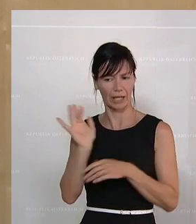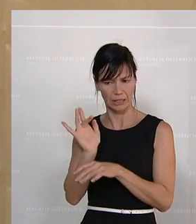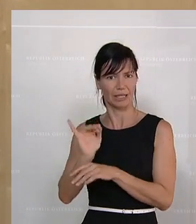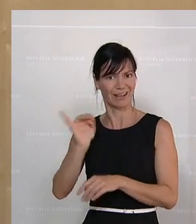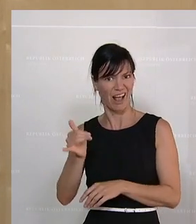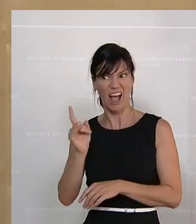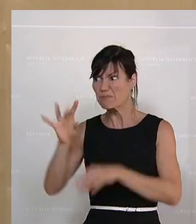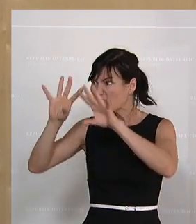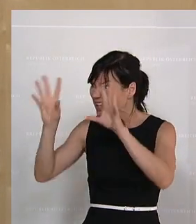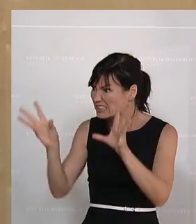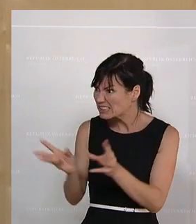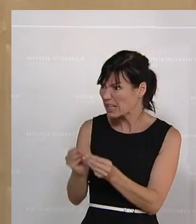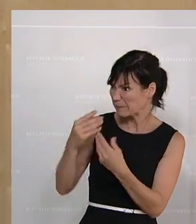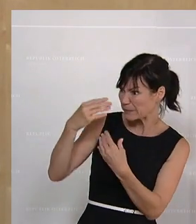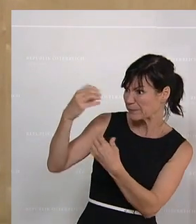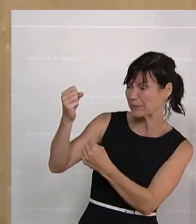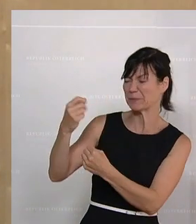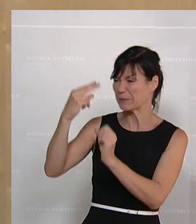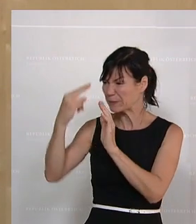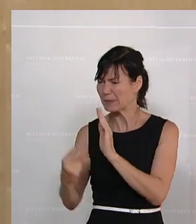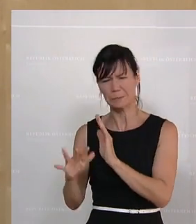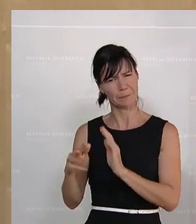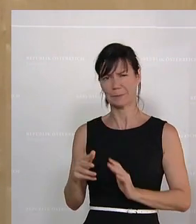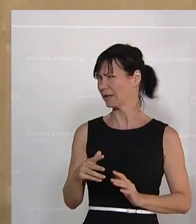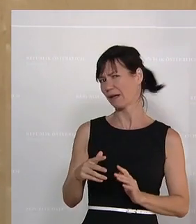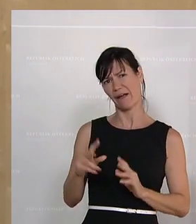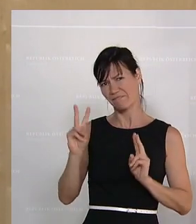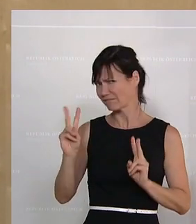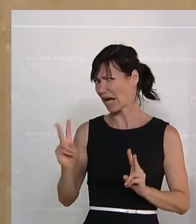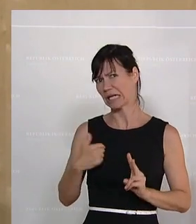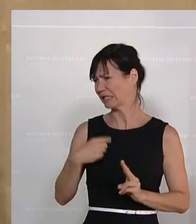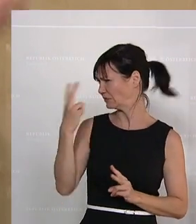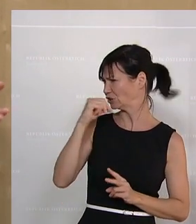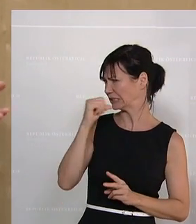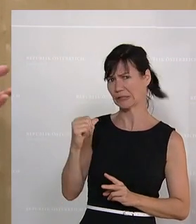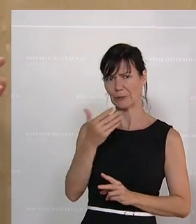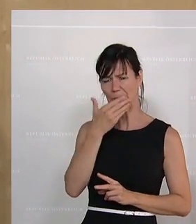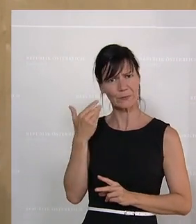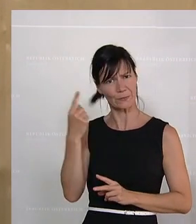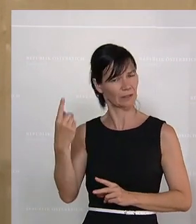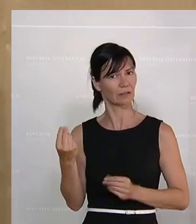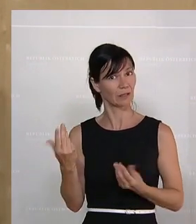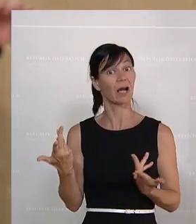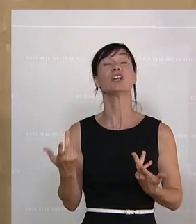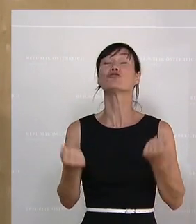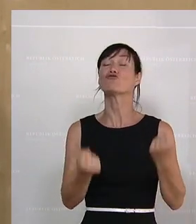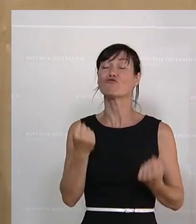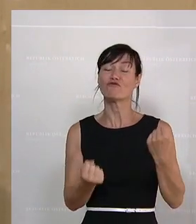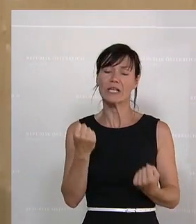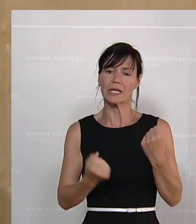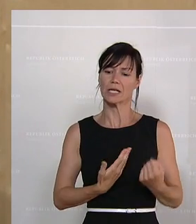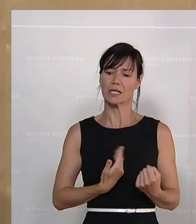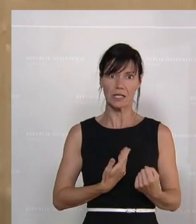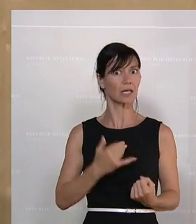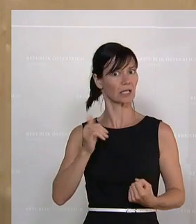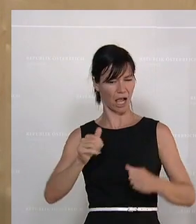ehrlicherweise nachzeichnen können und es bleibt schwierig es ist schwierig es ist abzuwägen aber es ist jedenfalls es